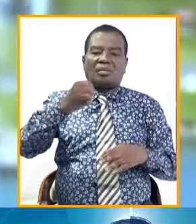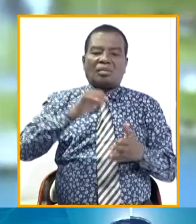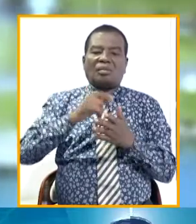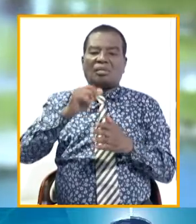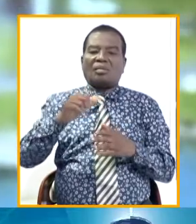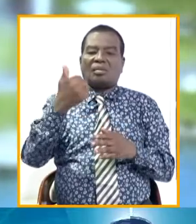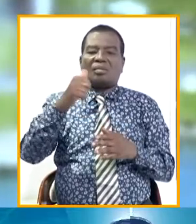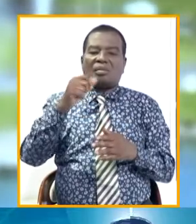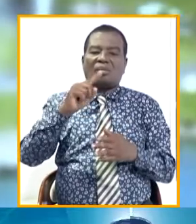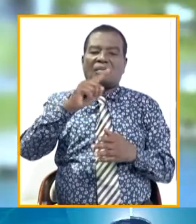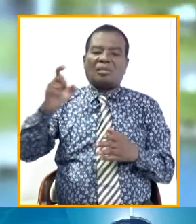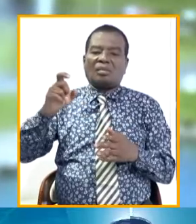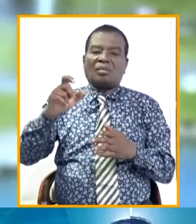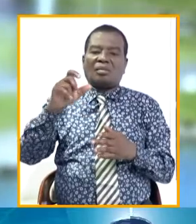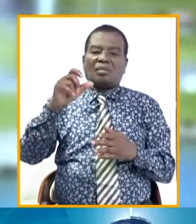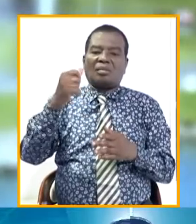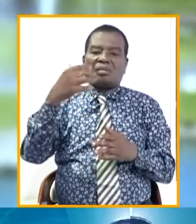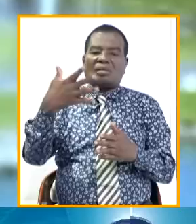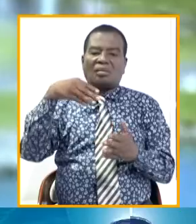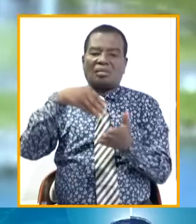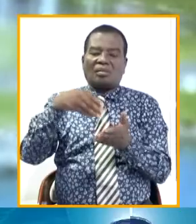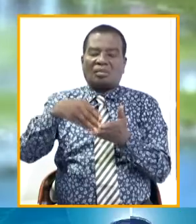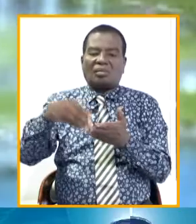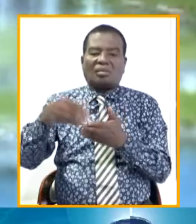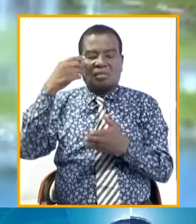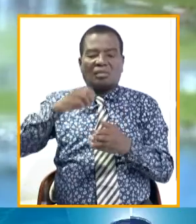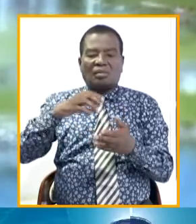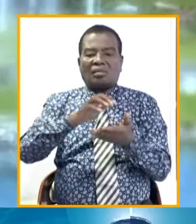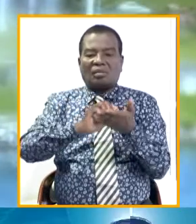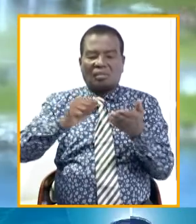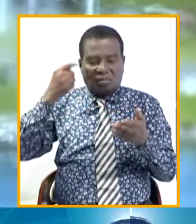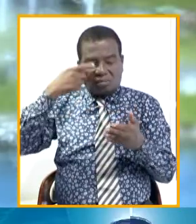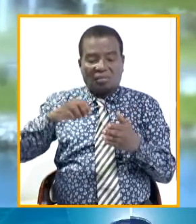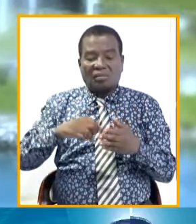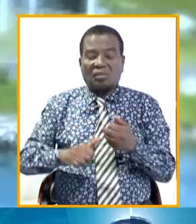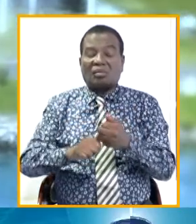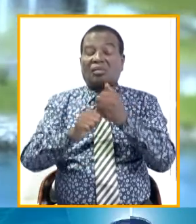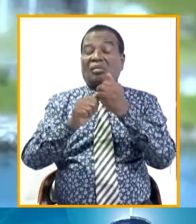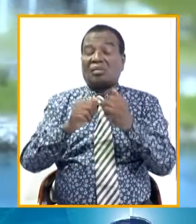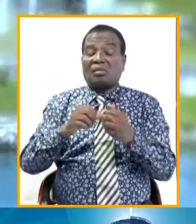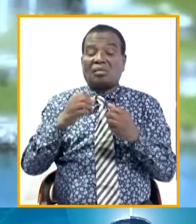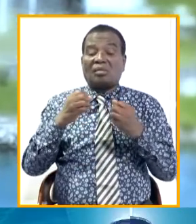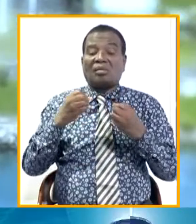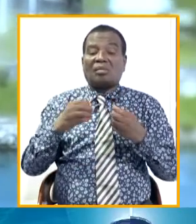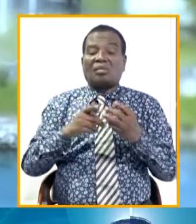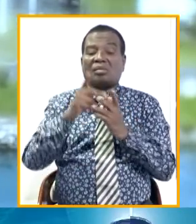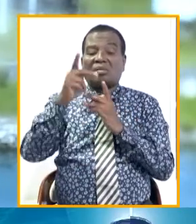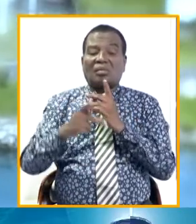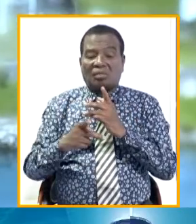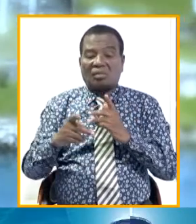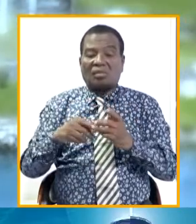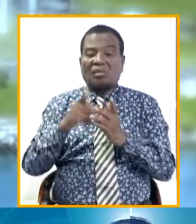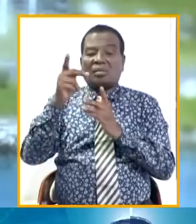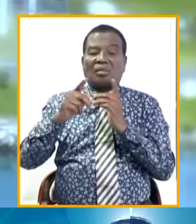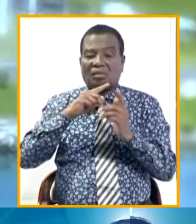115 millions de francs CFA dégagés pour soutenir environ 140 projets individuels ou collectifs. Les